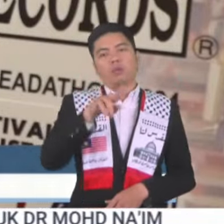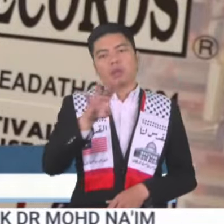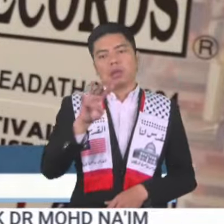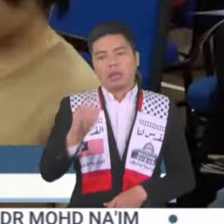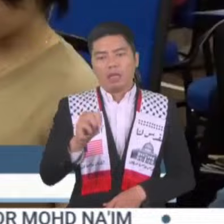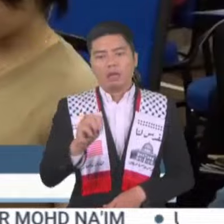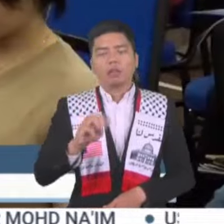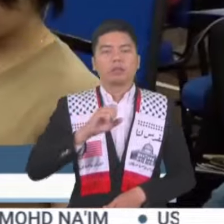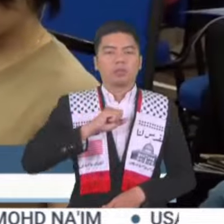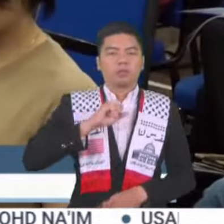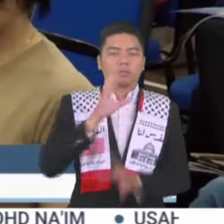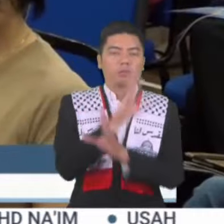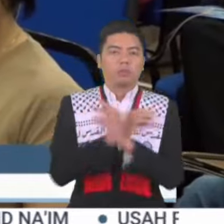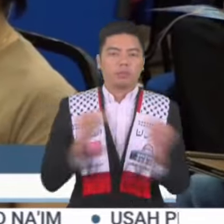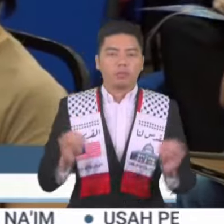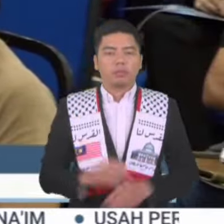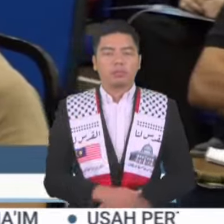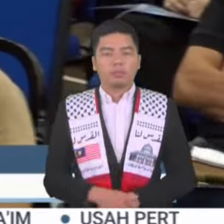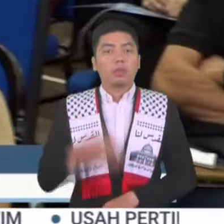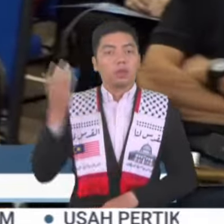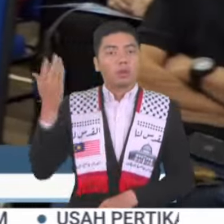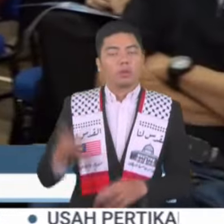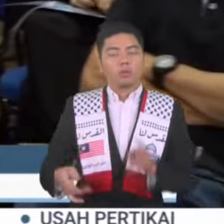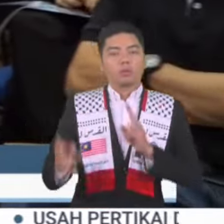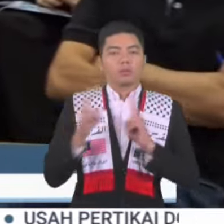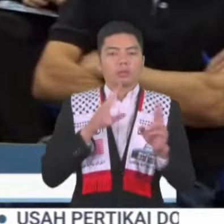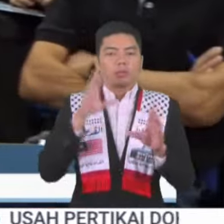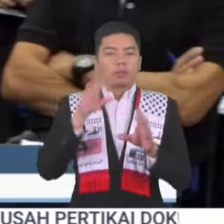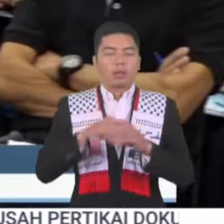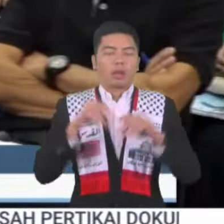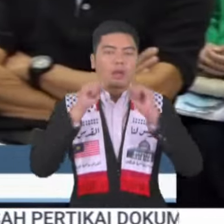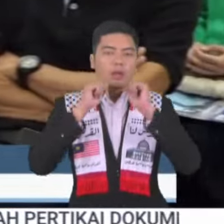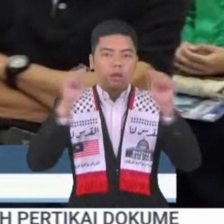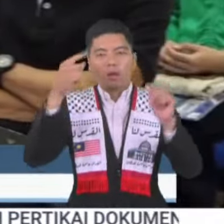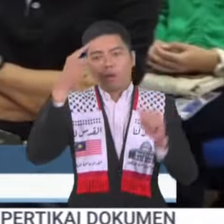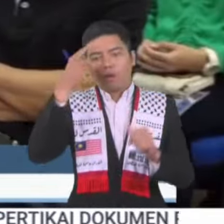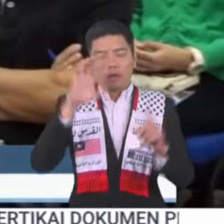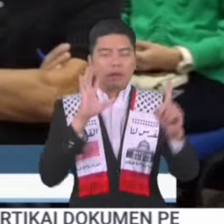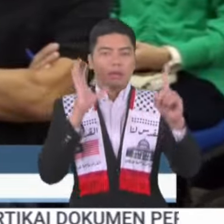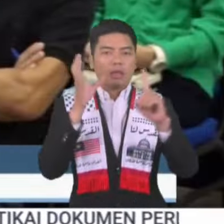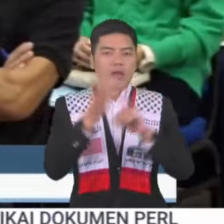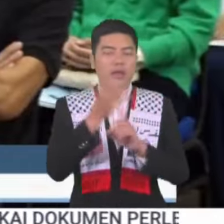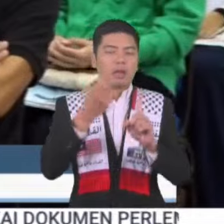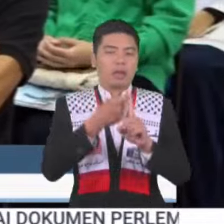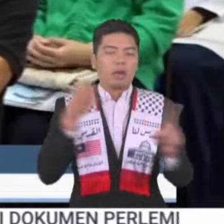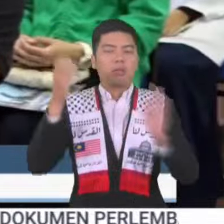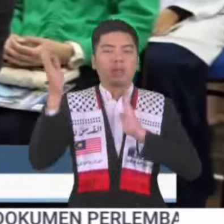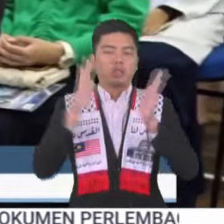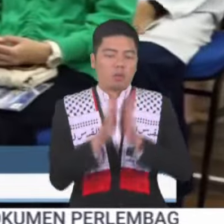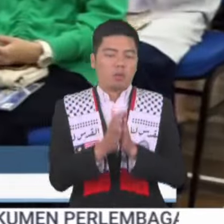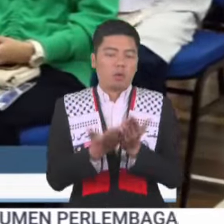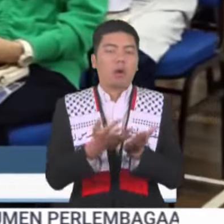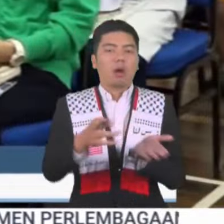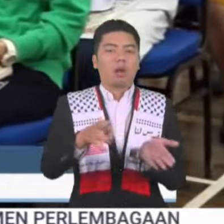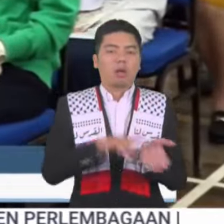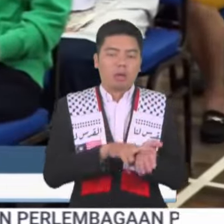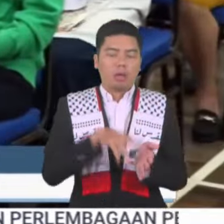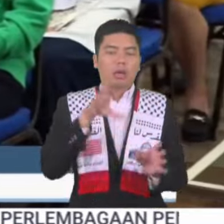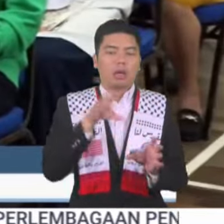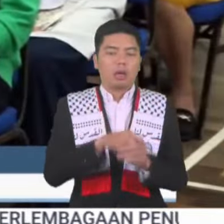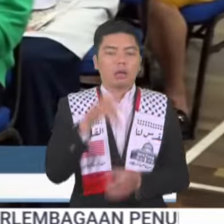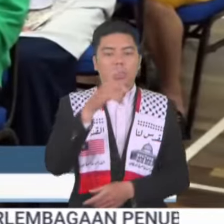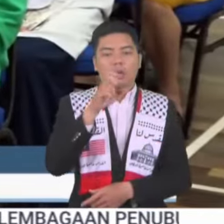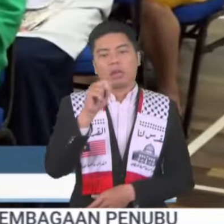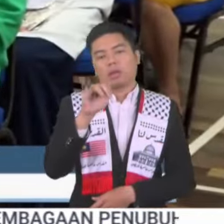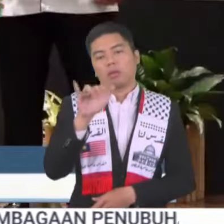Bintulu Sarawak. Beliau berkata demikian selepas majlis pengumuman pencapaian tersebut oleh Malaysia Book of Records di Dewan Sri